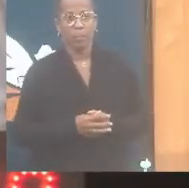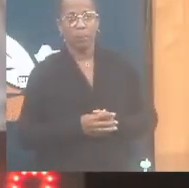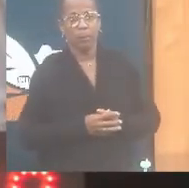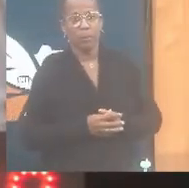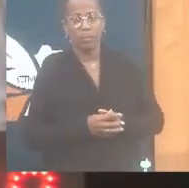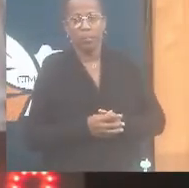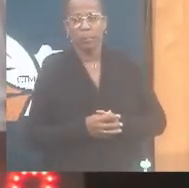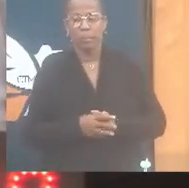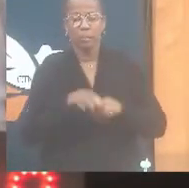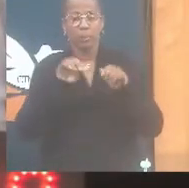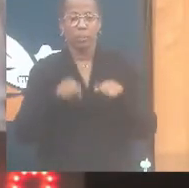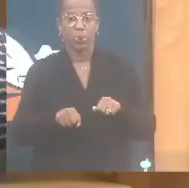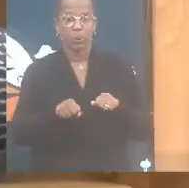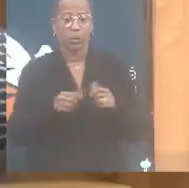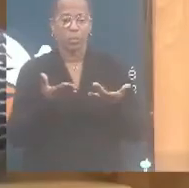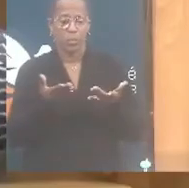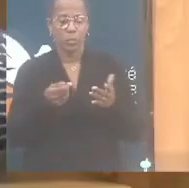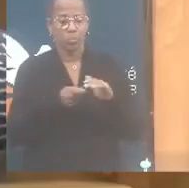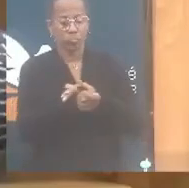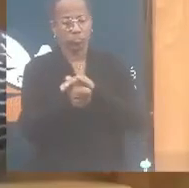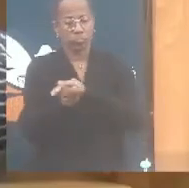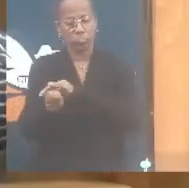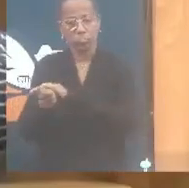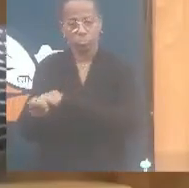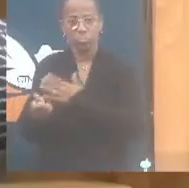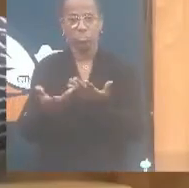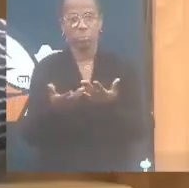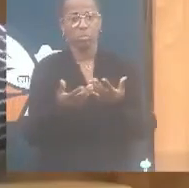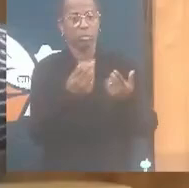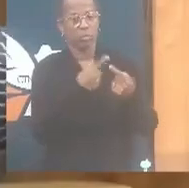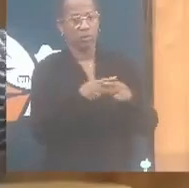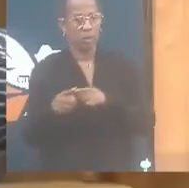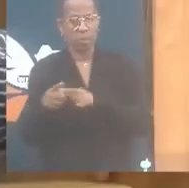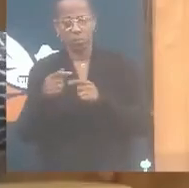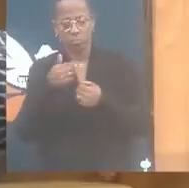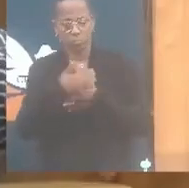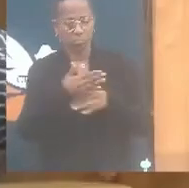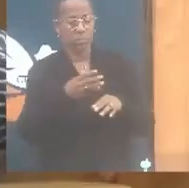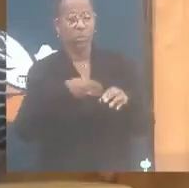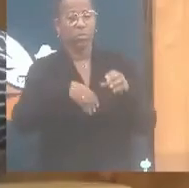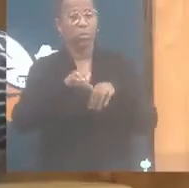de pouvoir verser aux différents satellites des sommes avant le vote du budget.